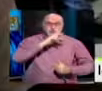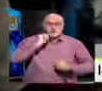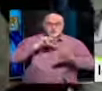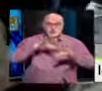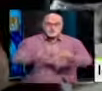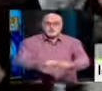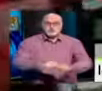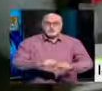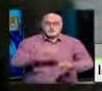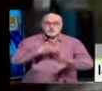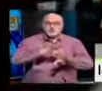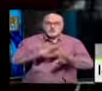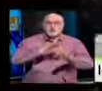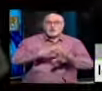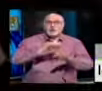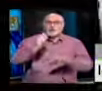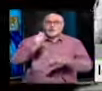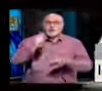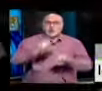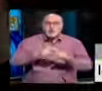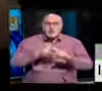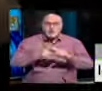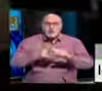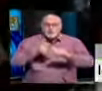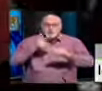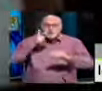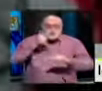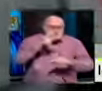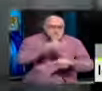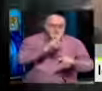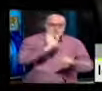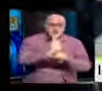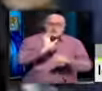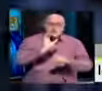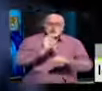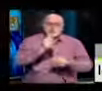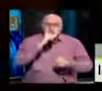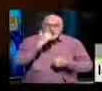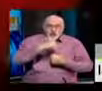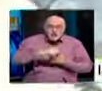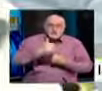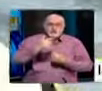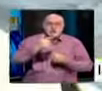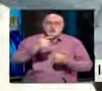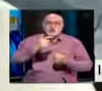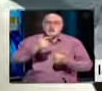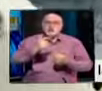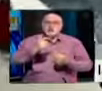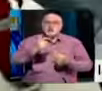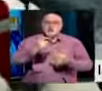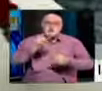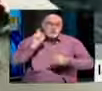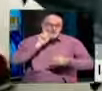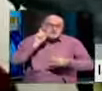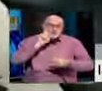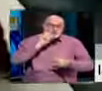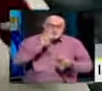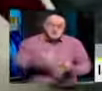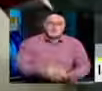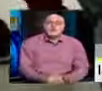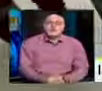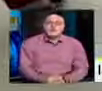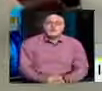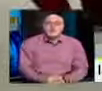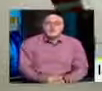مستشفى الأمل بخان يونس وأطلقت وابلا من الرصاص على المرضى والكوادر الطبية ما أدى إلى